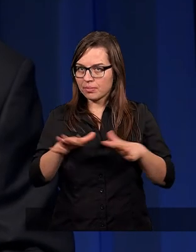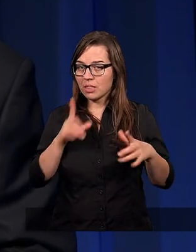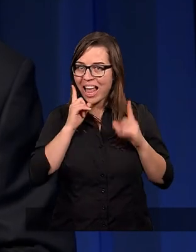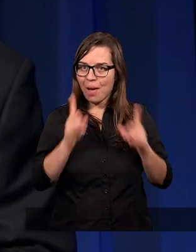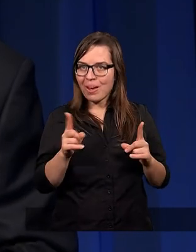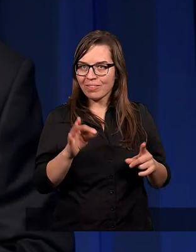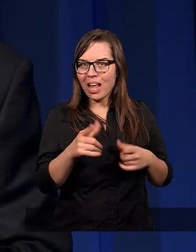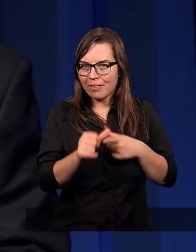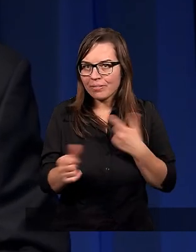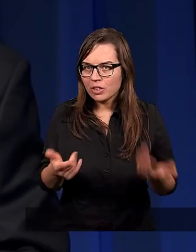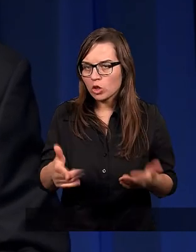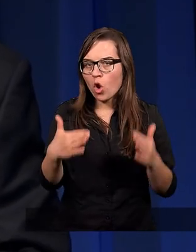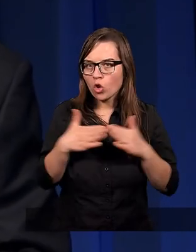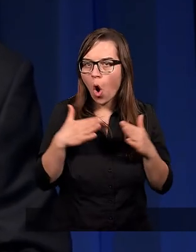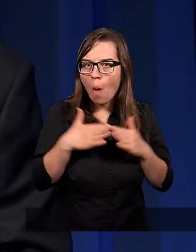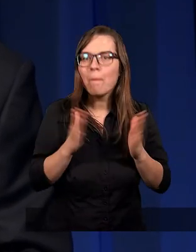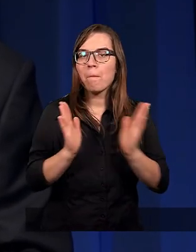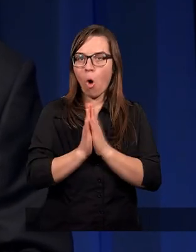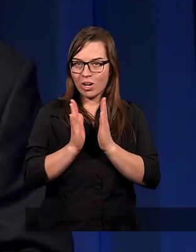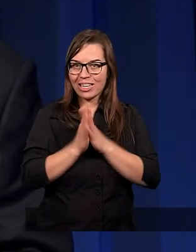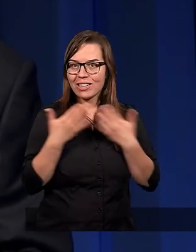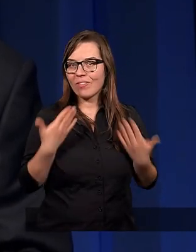Naprawdę jest to dom modlitwy?